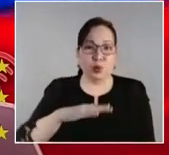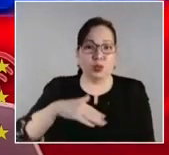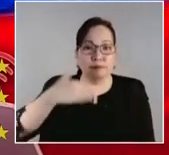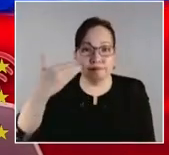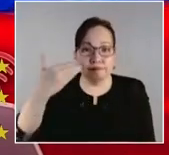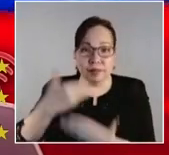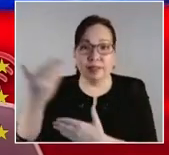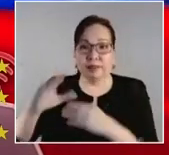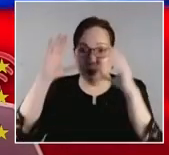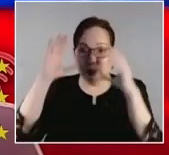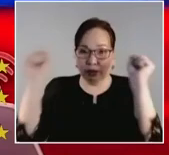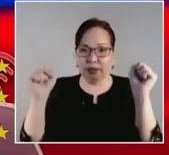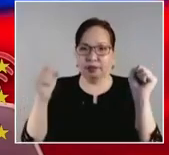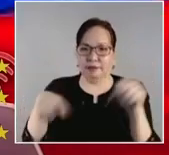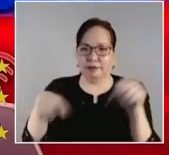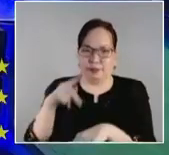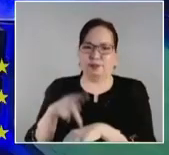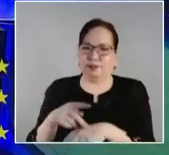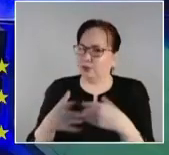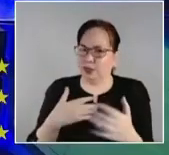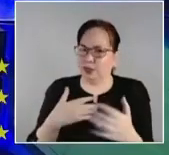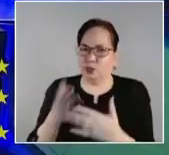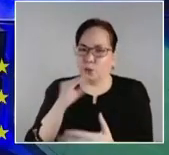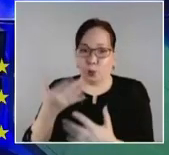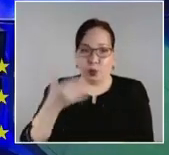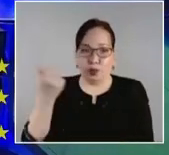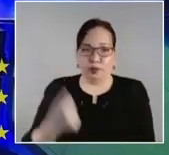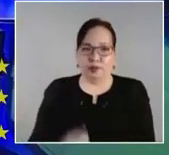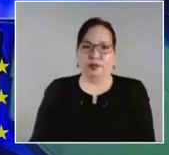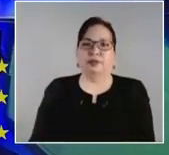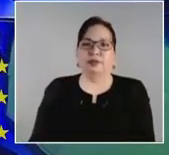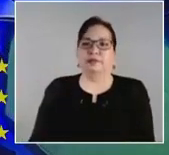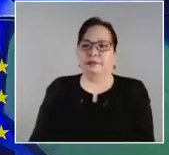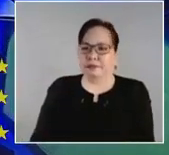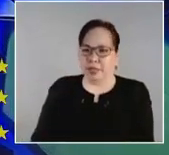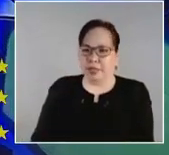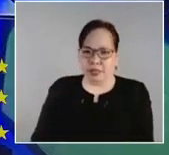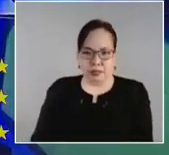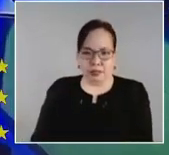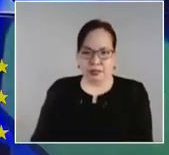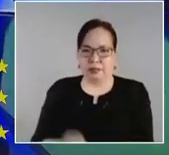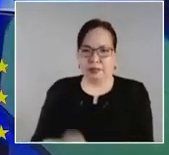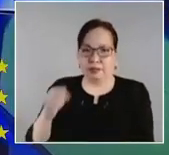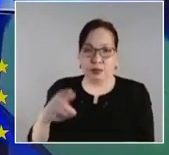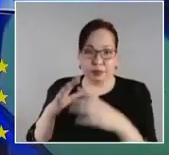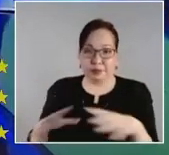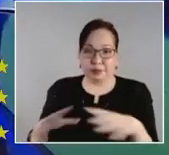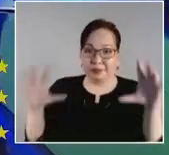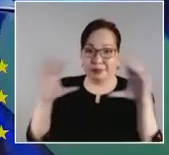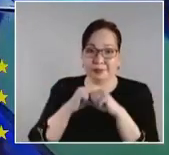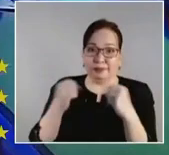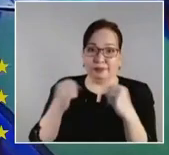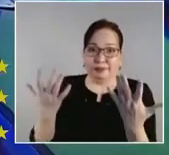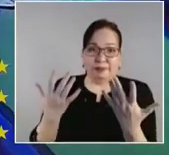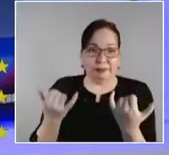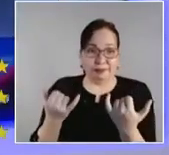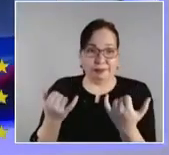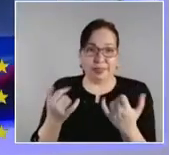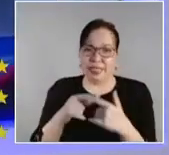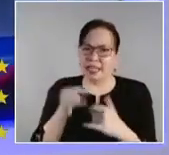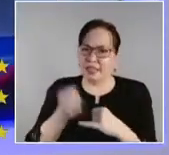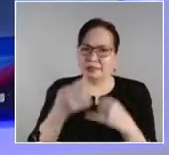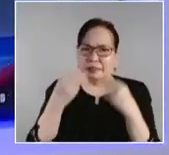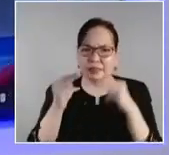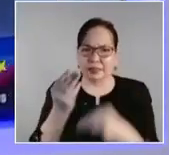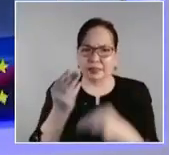republic. All right. We've come to the end of the show. So, kukunin po natin ang inyong closing statement,